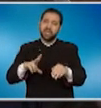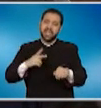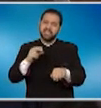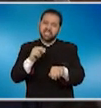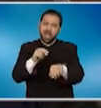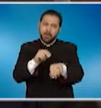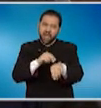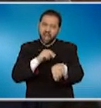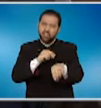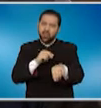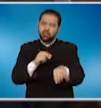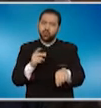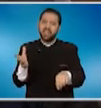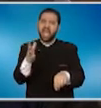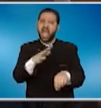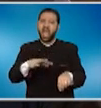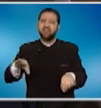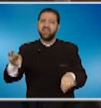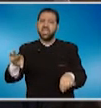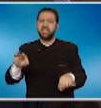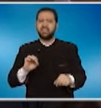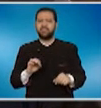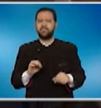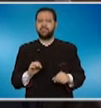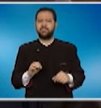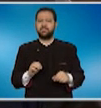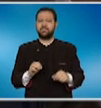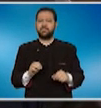ca fiind